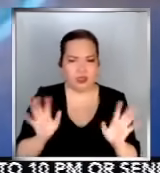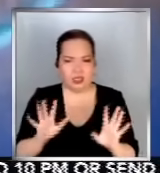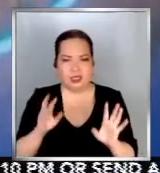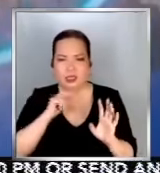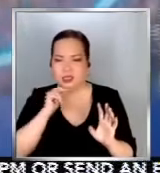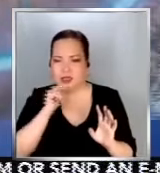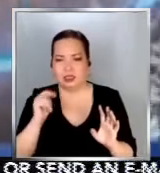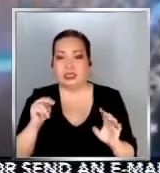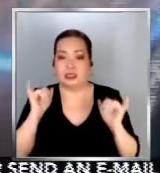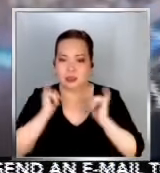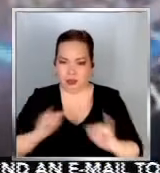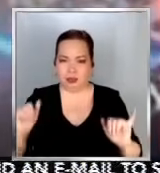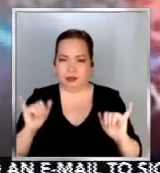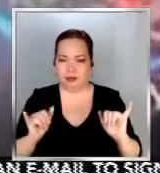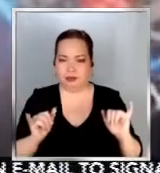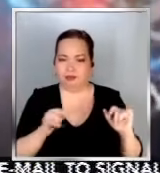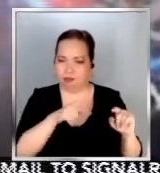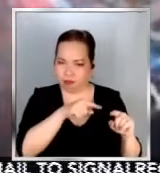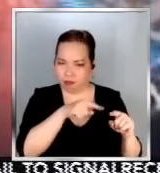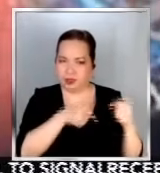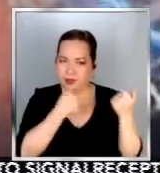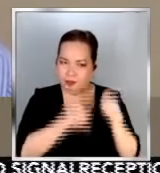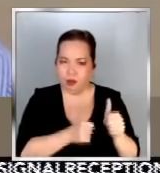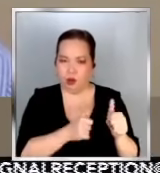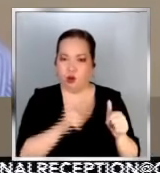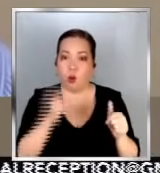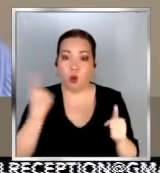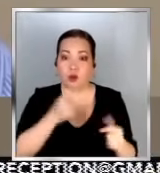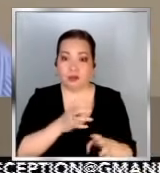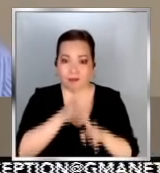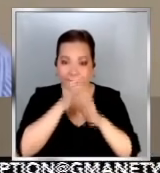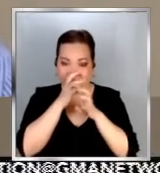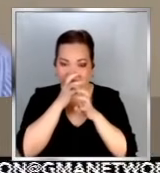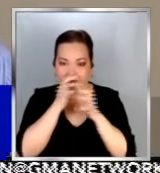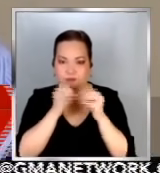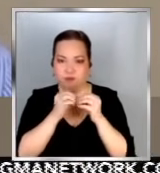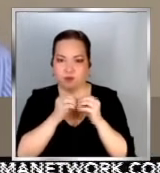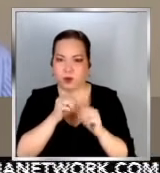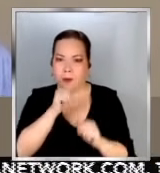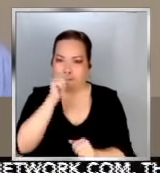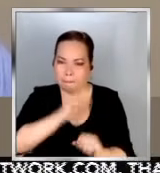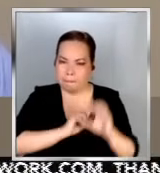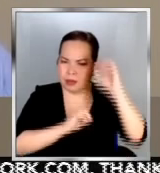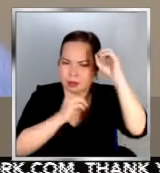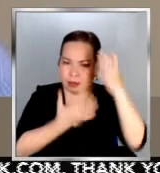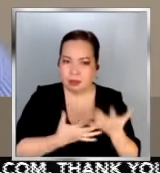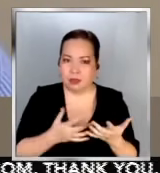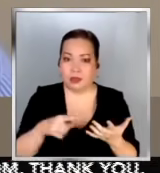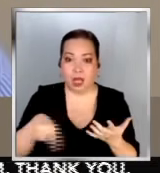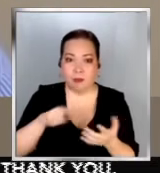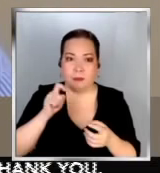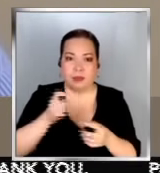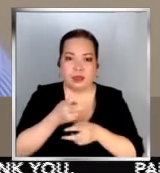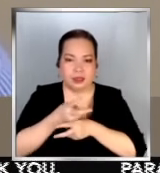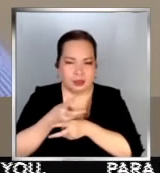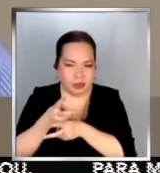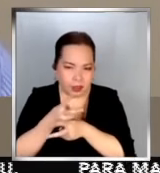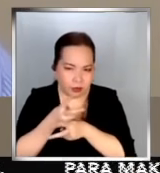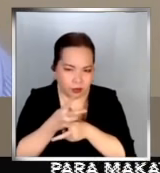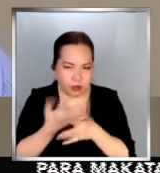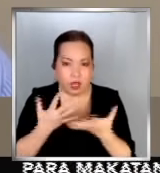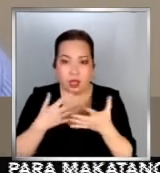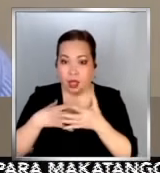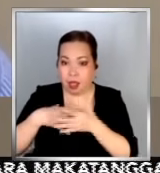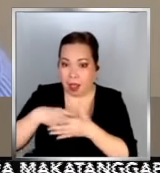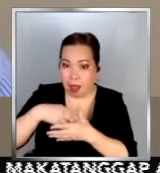sa nakatakdang health safety protocol. We should now be more careful in terms of when we go out from our house, we